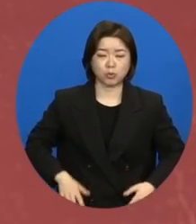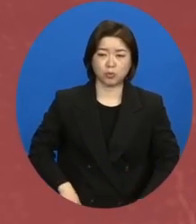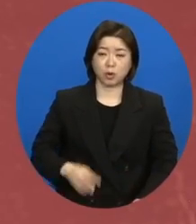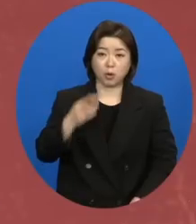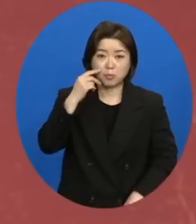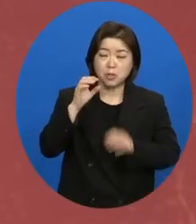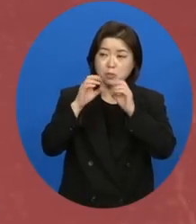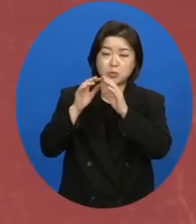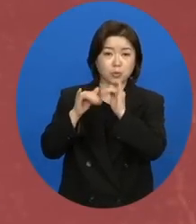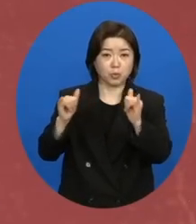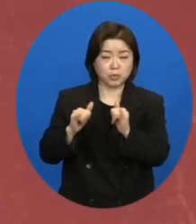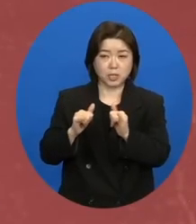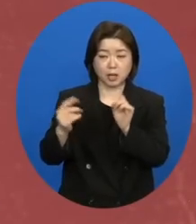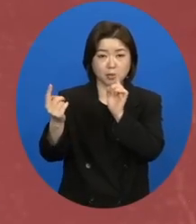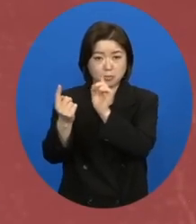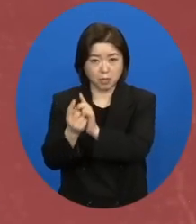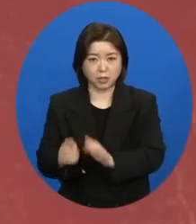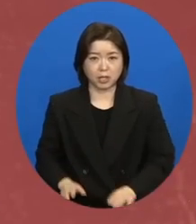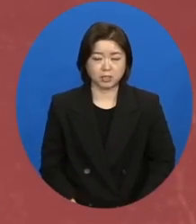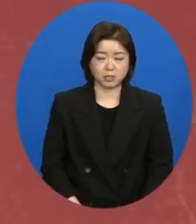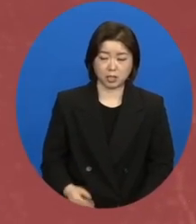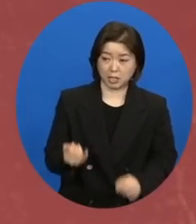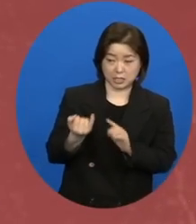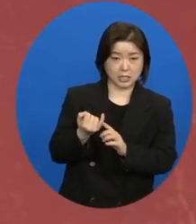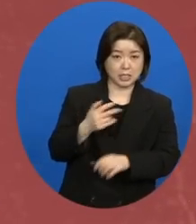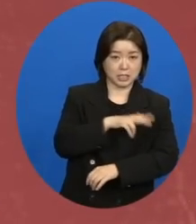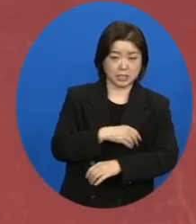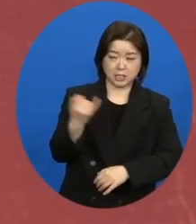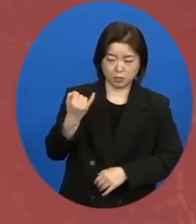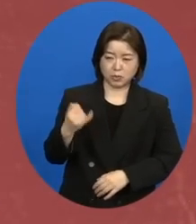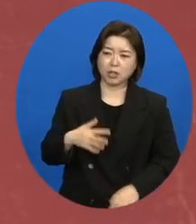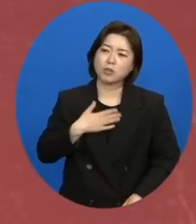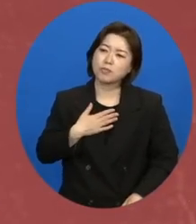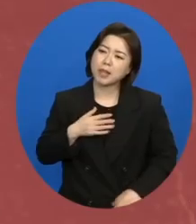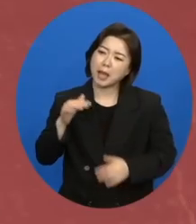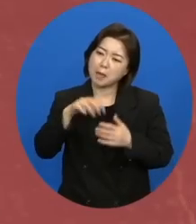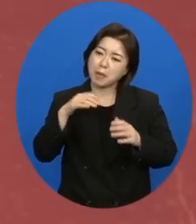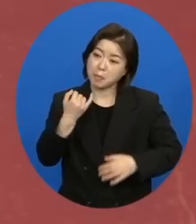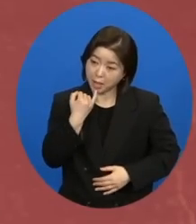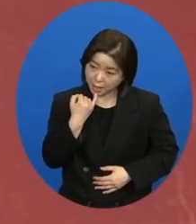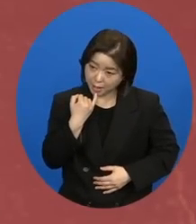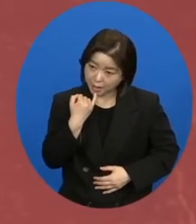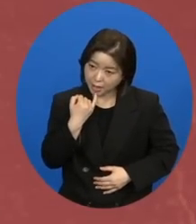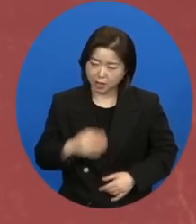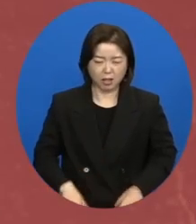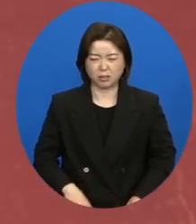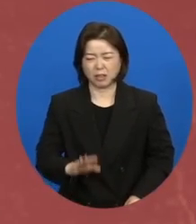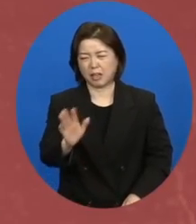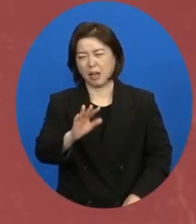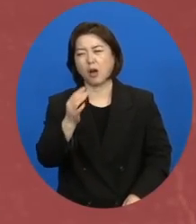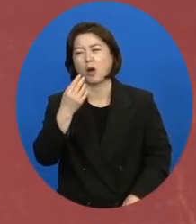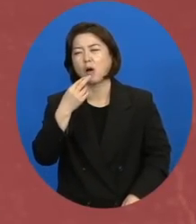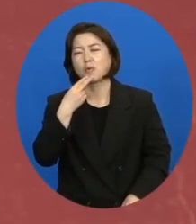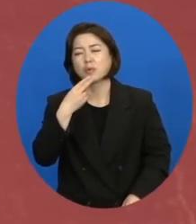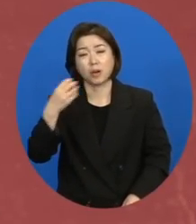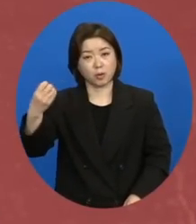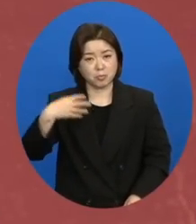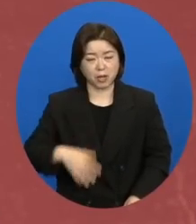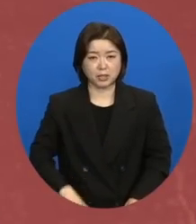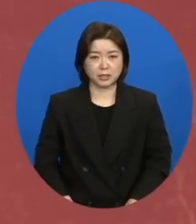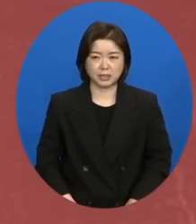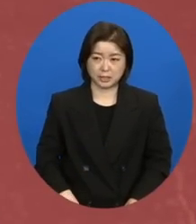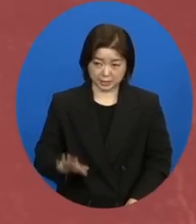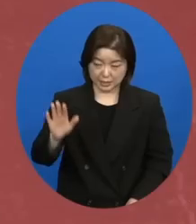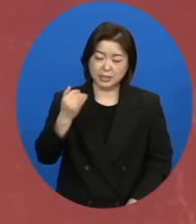선교사를 찾아가서 그 아낙네가 우리가 파면 안 되냐? 파도 된다. 근데 안 나올 거다. 근데 우리가